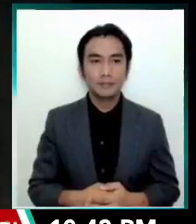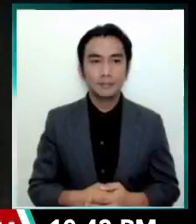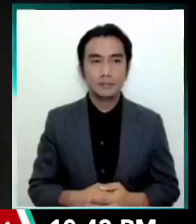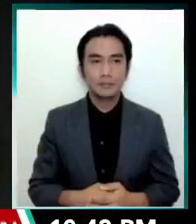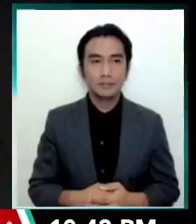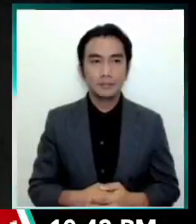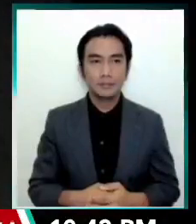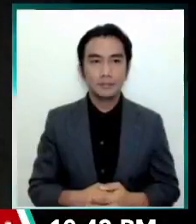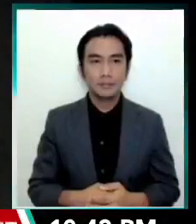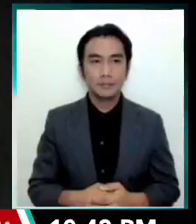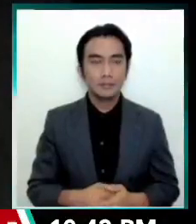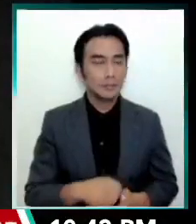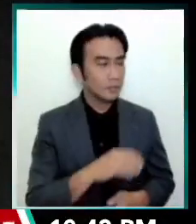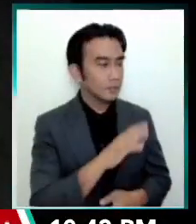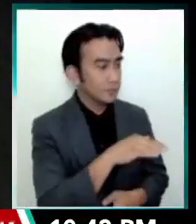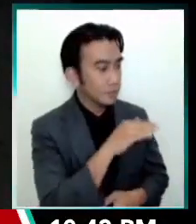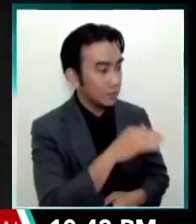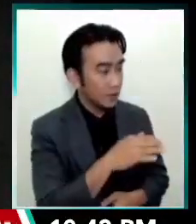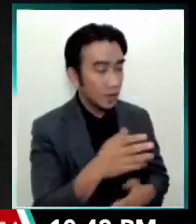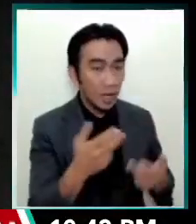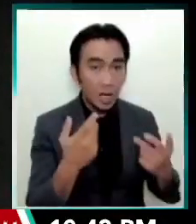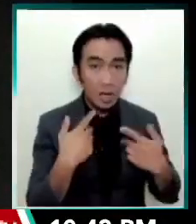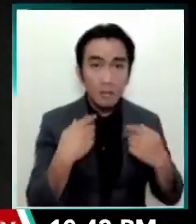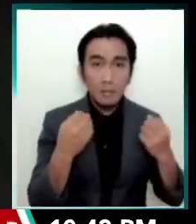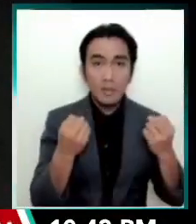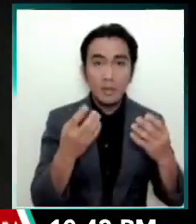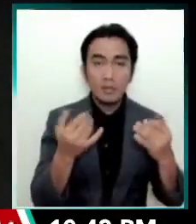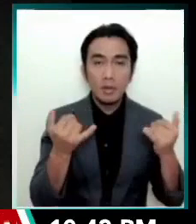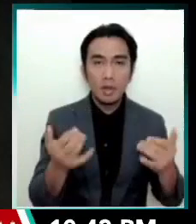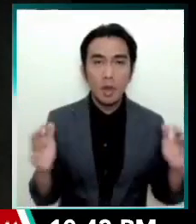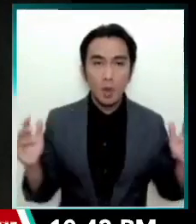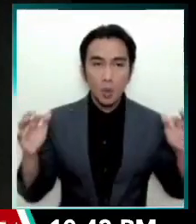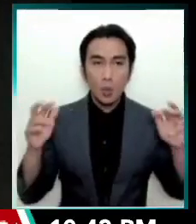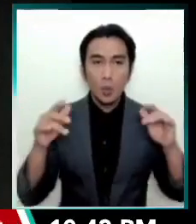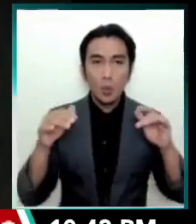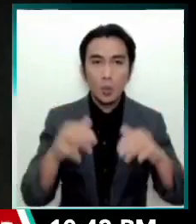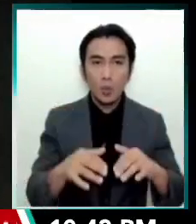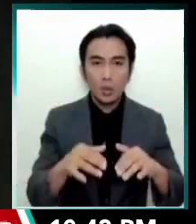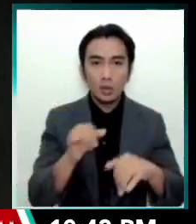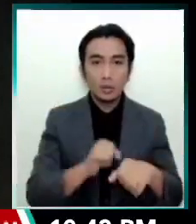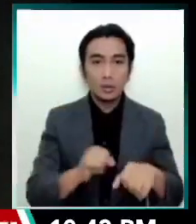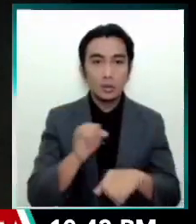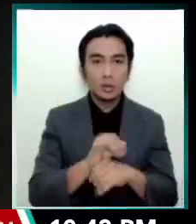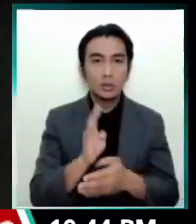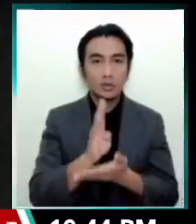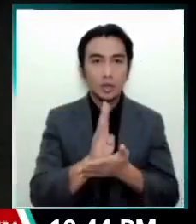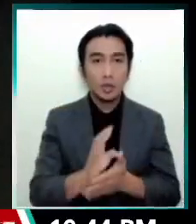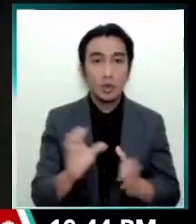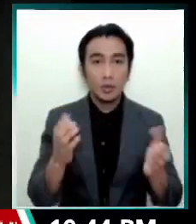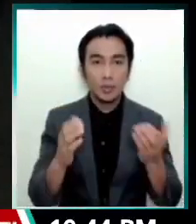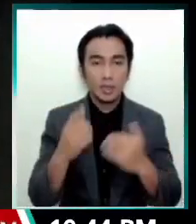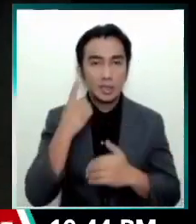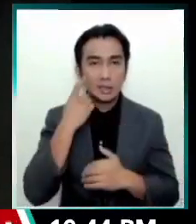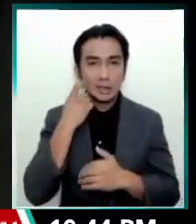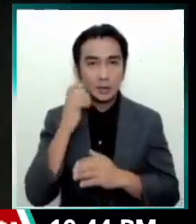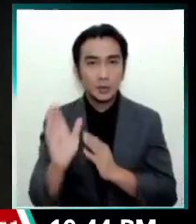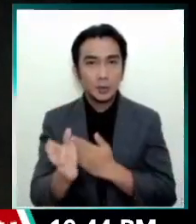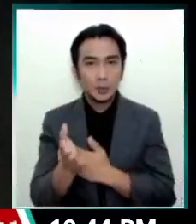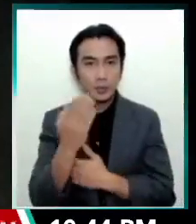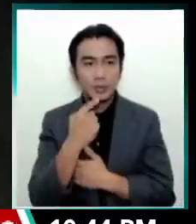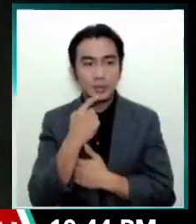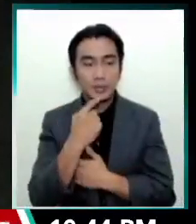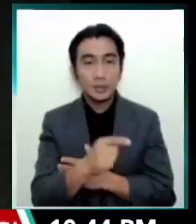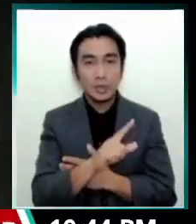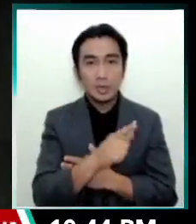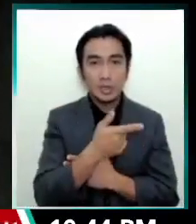Makimas dumami na nga ngayon ang mga turista dito sa isla ng Boracay kung ikukumpara kaninang umaga. Ayon nga sa local government unit ay bukas